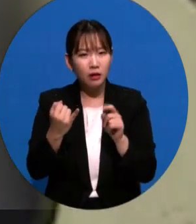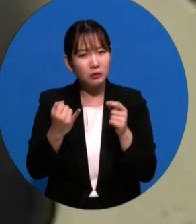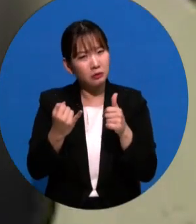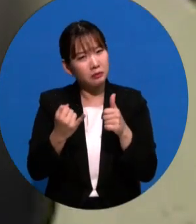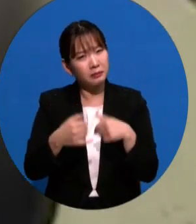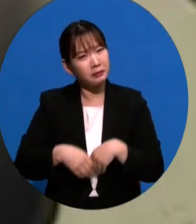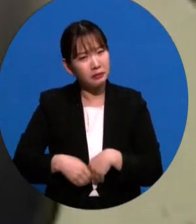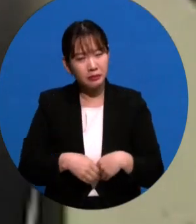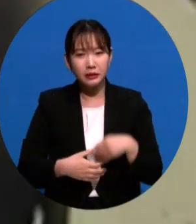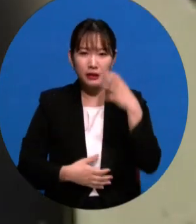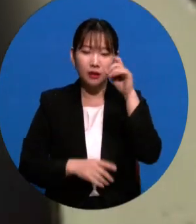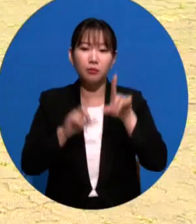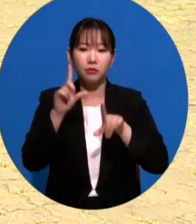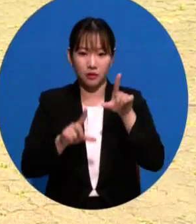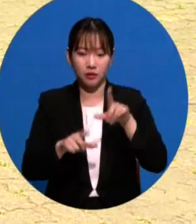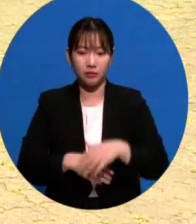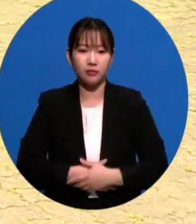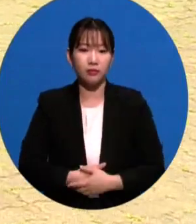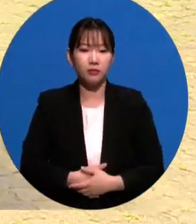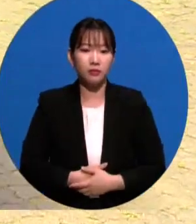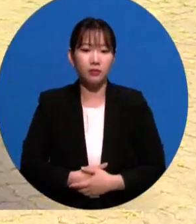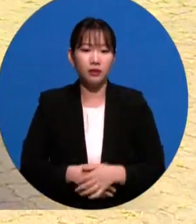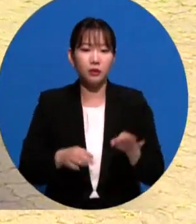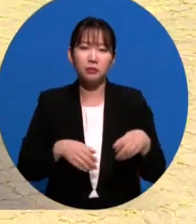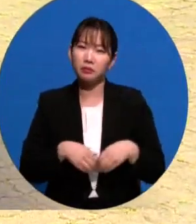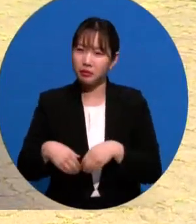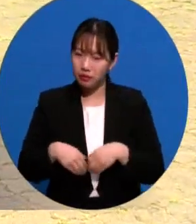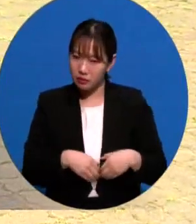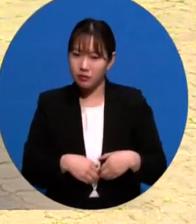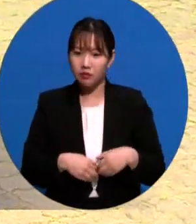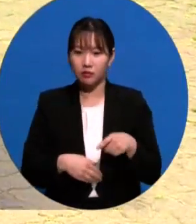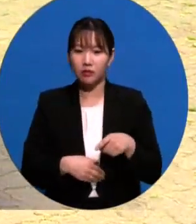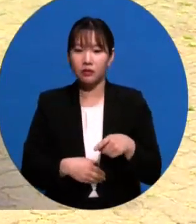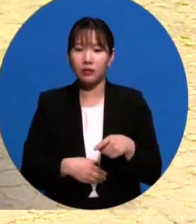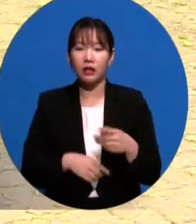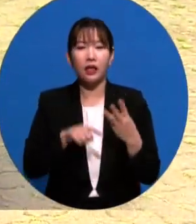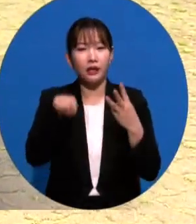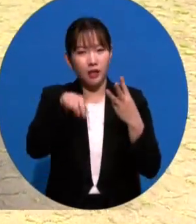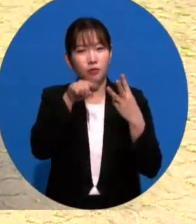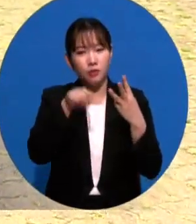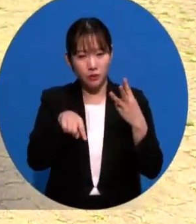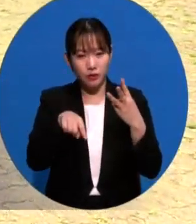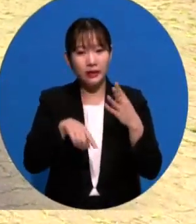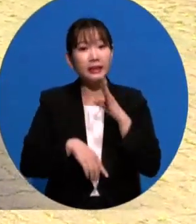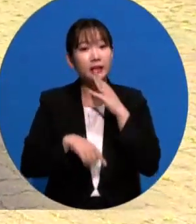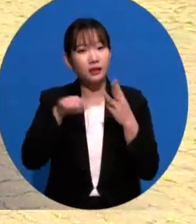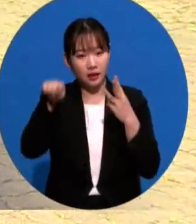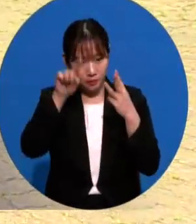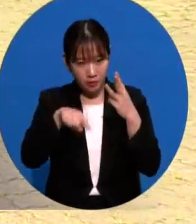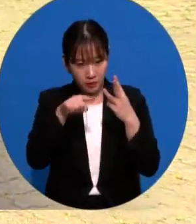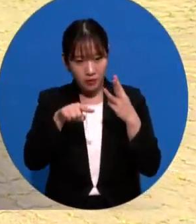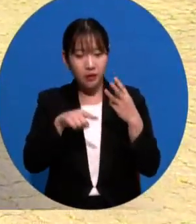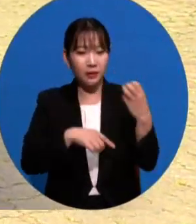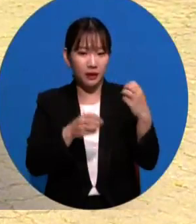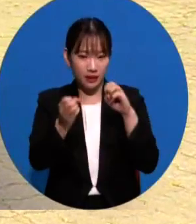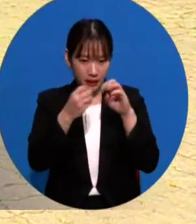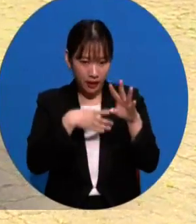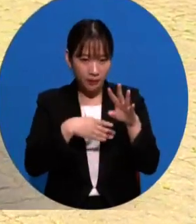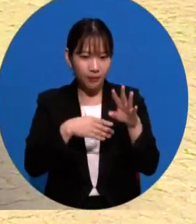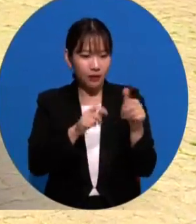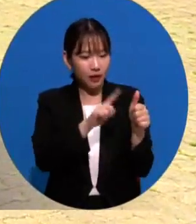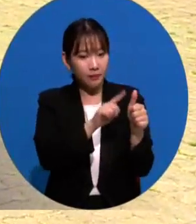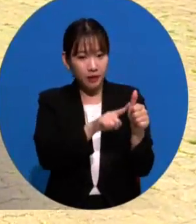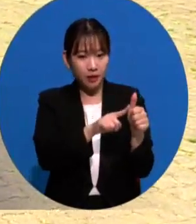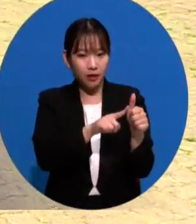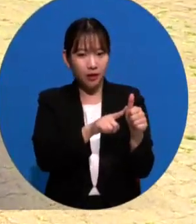부자연스러운 모습이었습니다. 잠시 머뭇거리더라고요. 그러면서 삼촌이라, 친삼촌이라고 하면서